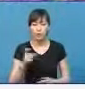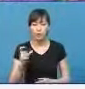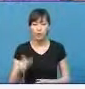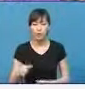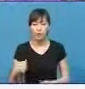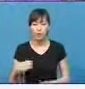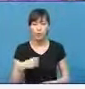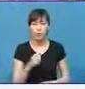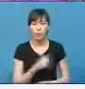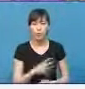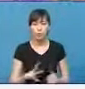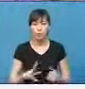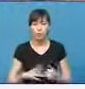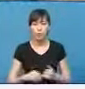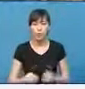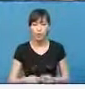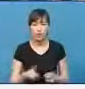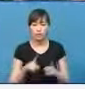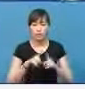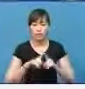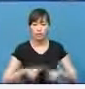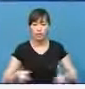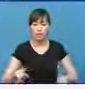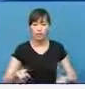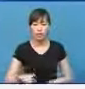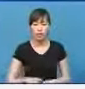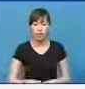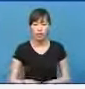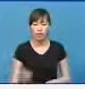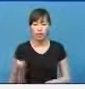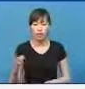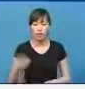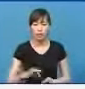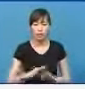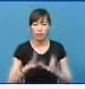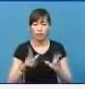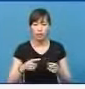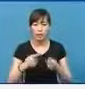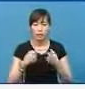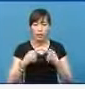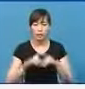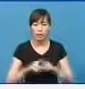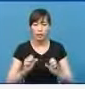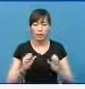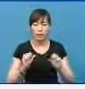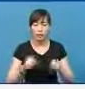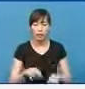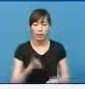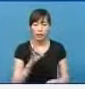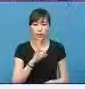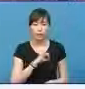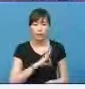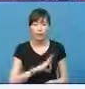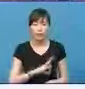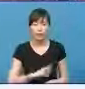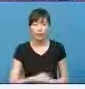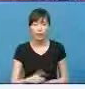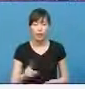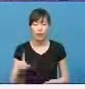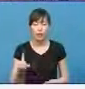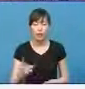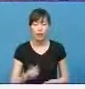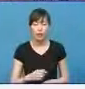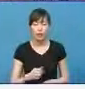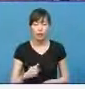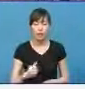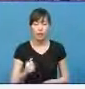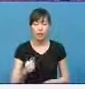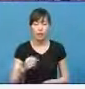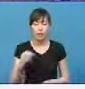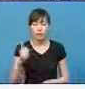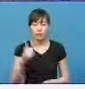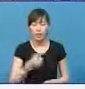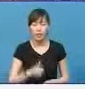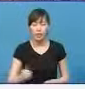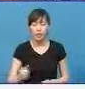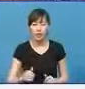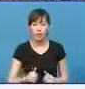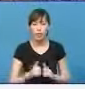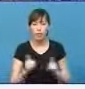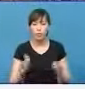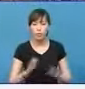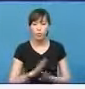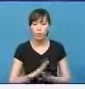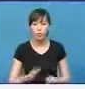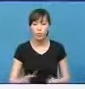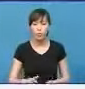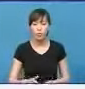жерлерінің ерекшеліктерін ескере отырып, қажетті барлық техникалық мүмкіндіктерді пайдаланып, бір жарым сағаттан аспайтын түрлі